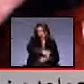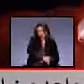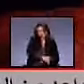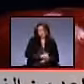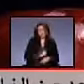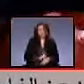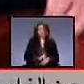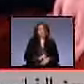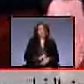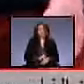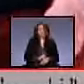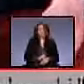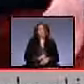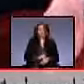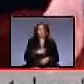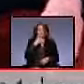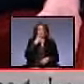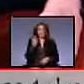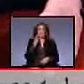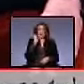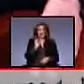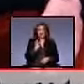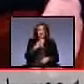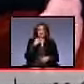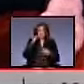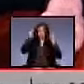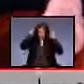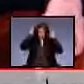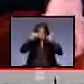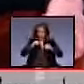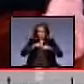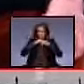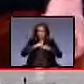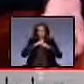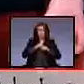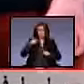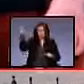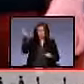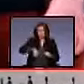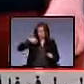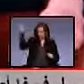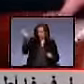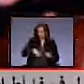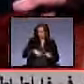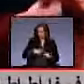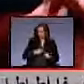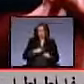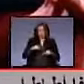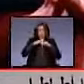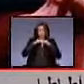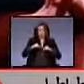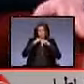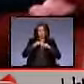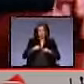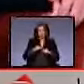يا ابني انا جوكي، قلت له لا الجوكي اللي بيقعد على الحصان مش بيركب الكارته. فضل في الحصان كرابيك كرابيك، الحصان جات